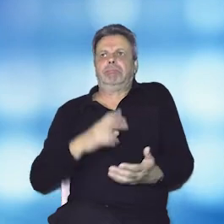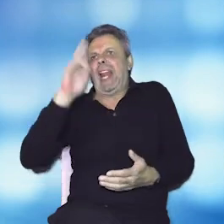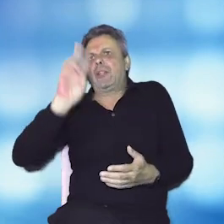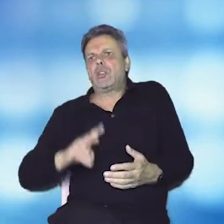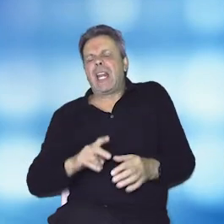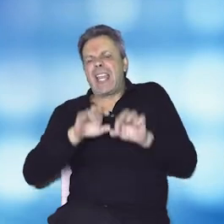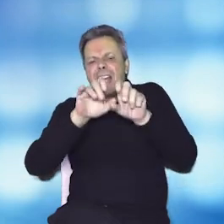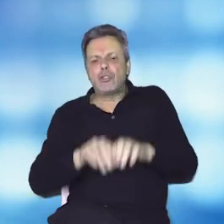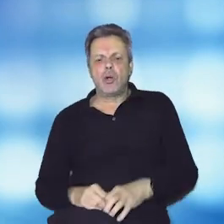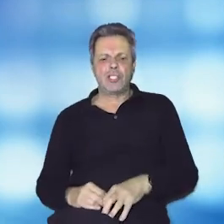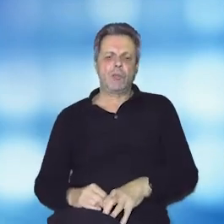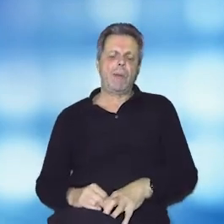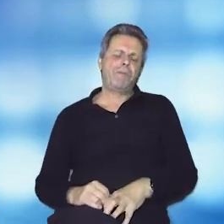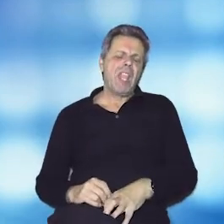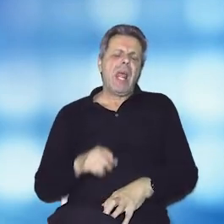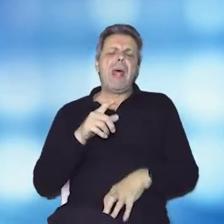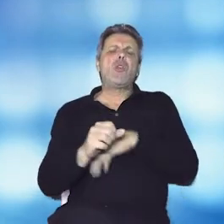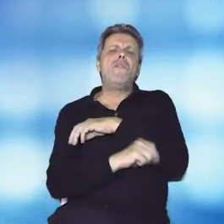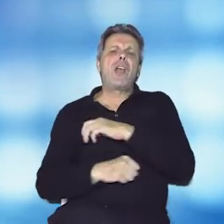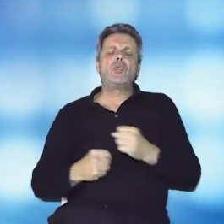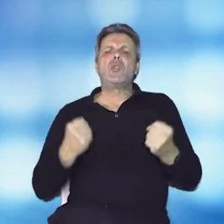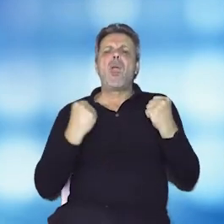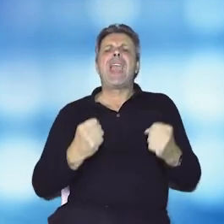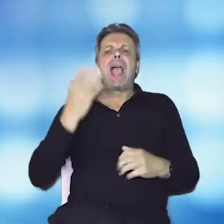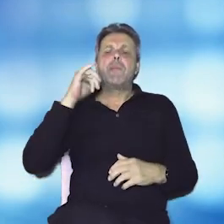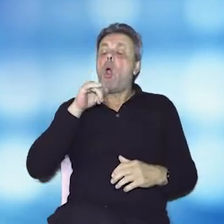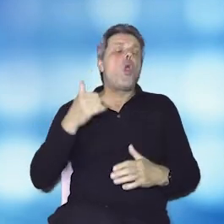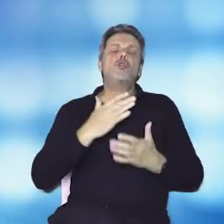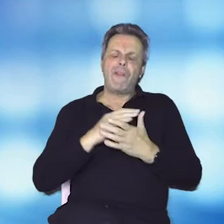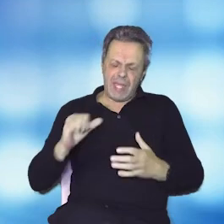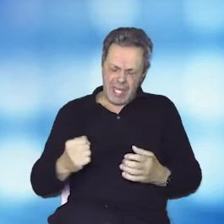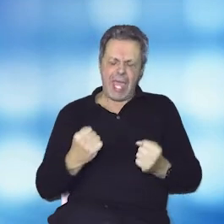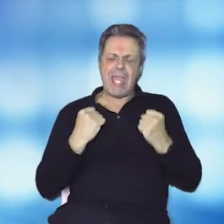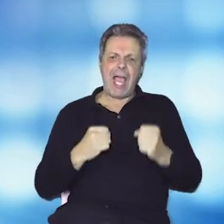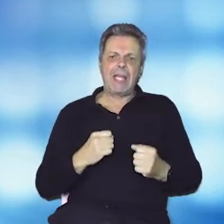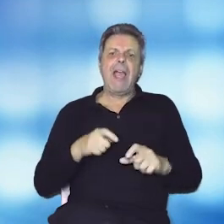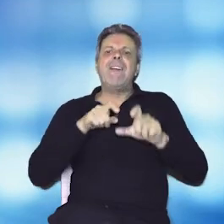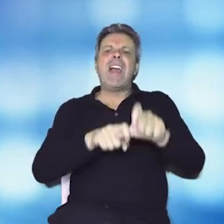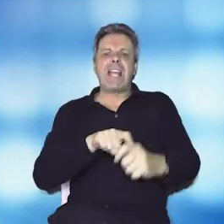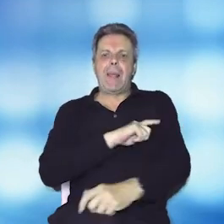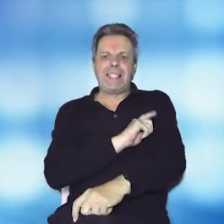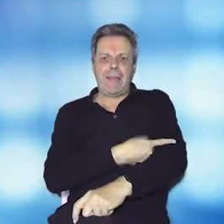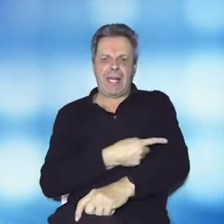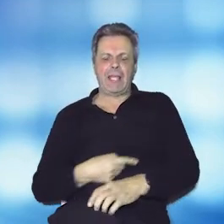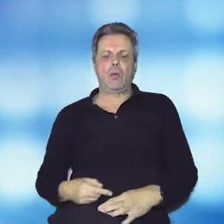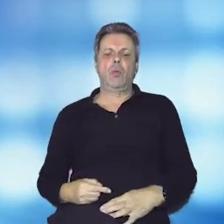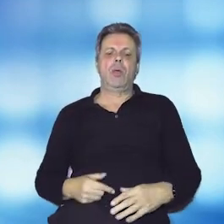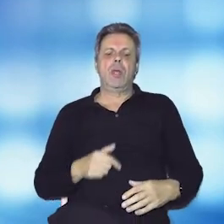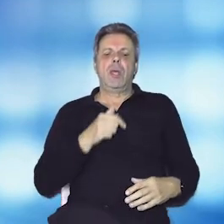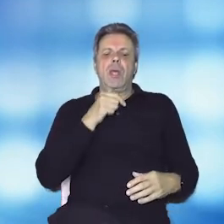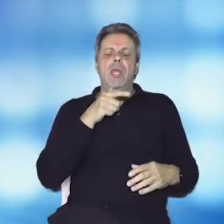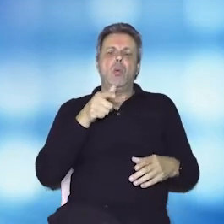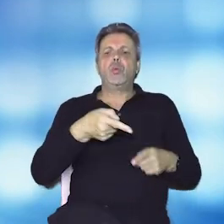pri tom fakultetu je jak bio, još uvijek je dio vezan za energetiku. I